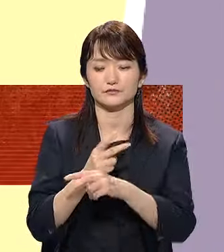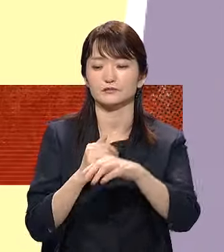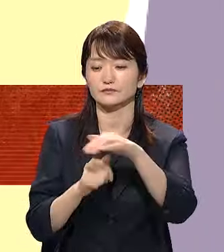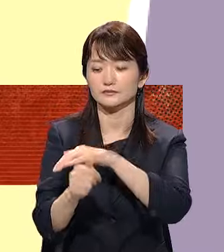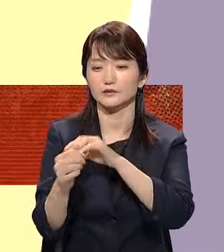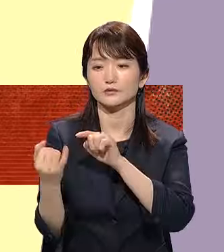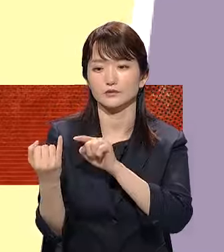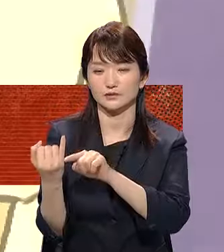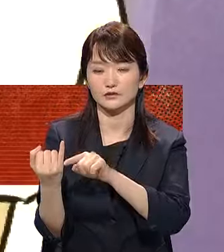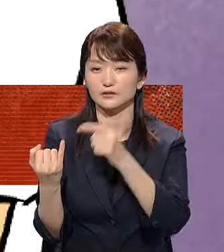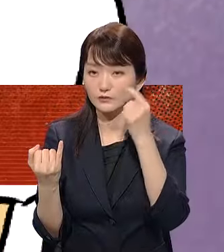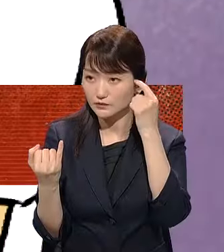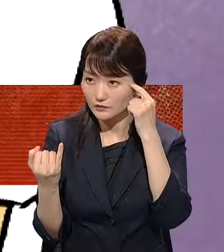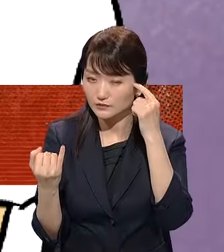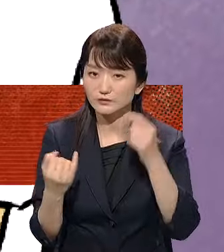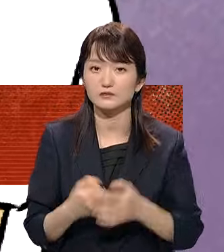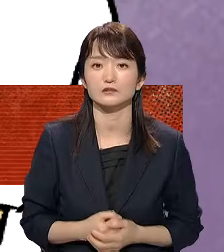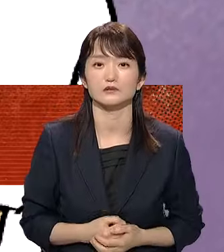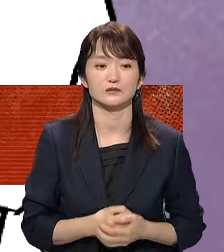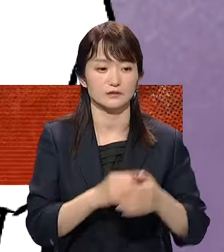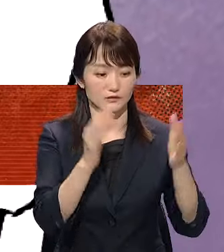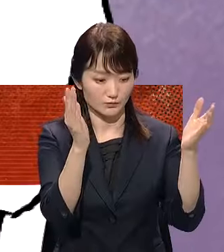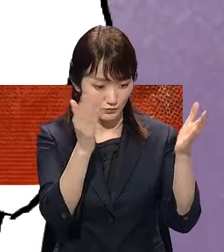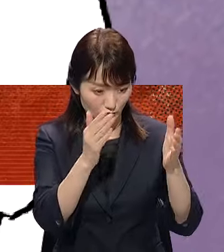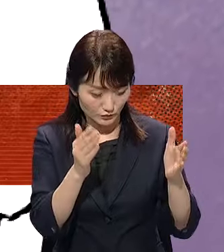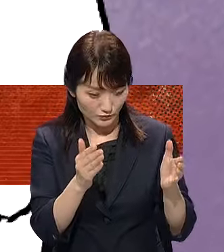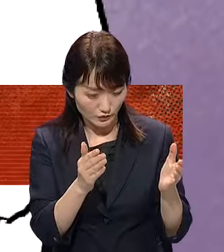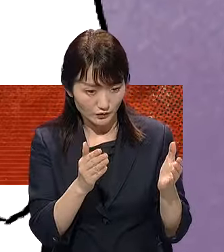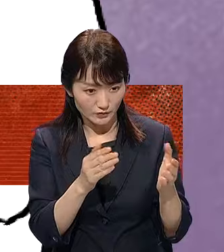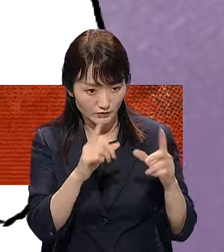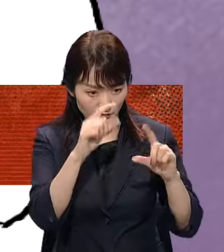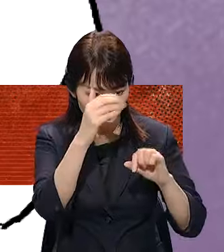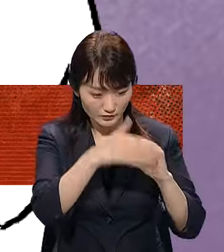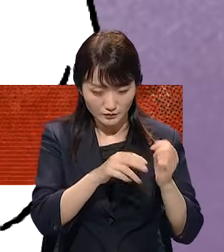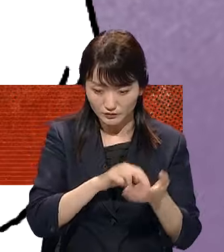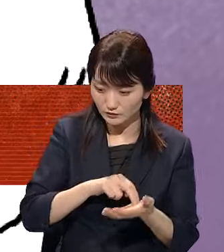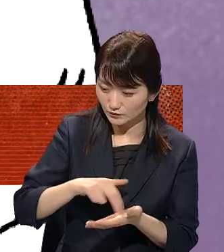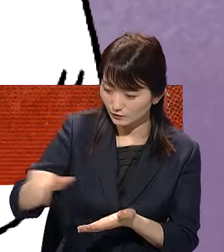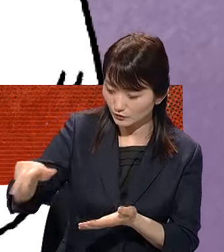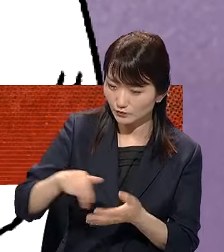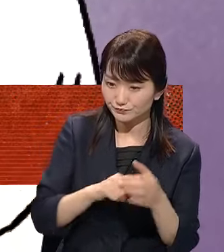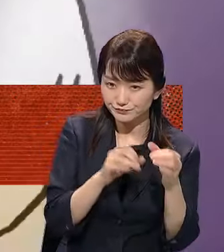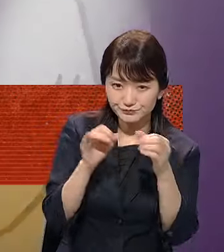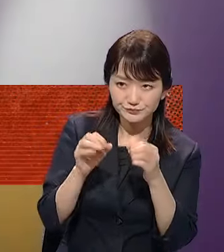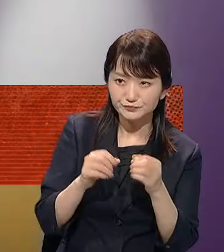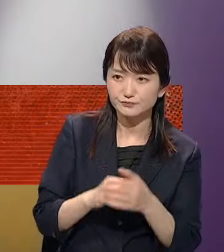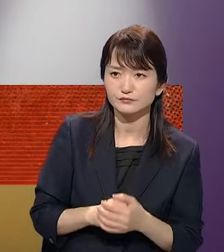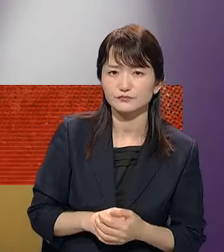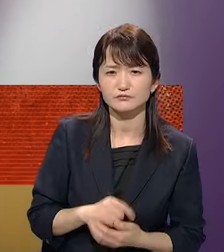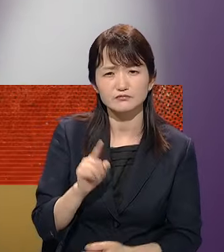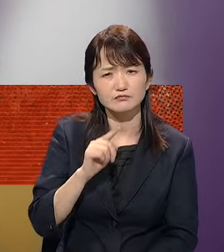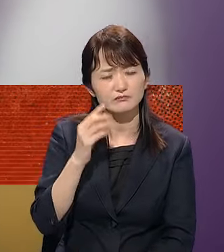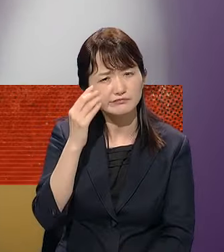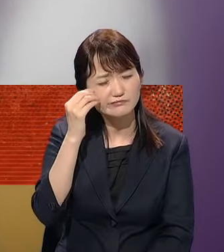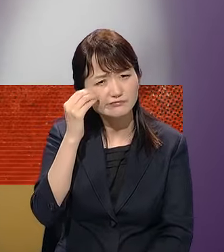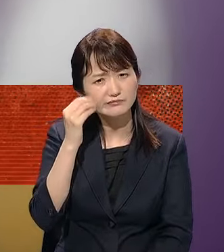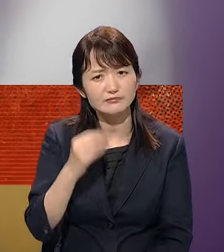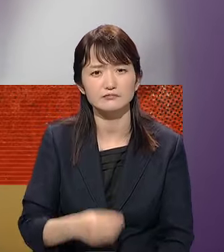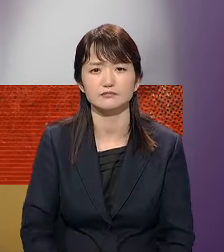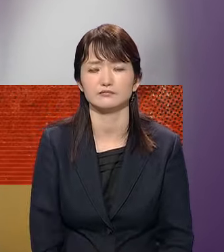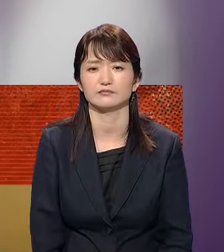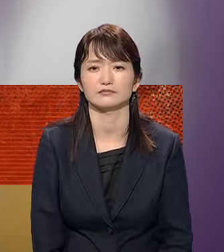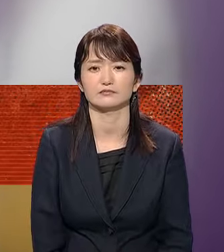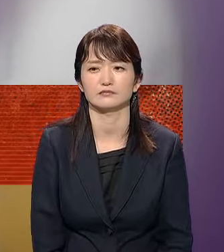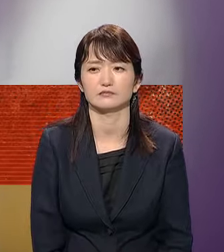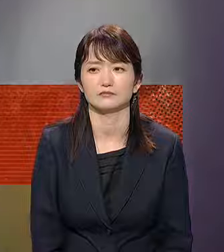뭐 사진을 뭐 몸매 나오는 사진들을 보여주면서 좀 계속 얘기를 했대요. 근데 뭐 점점 심해지면서 좀 이상해지는 거예요.